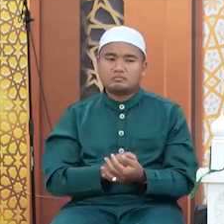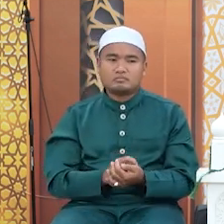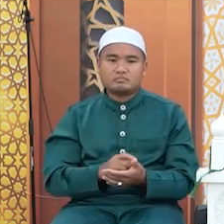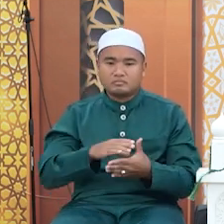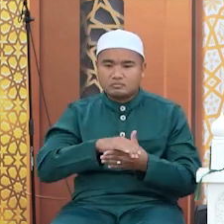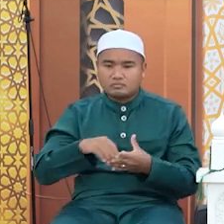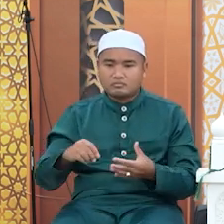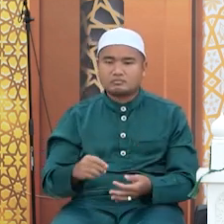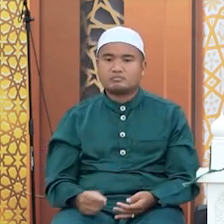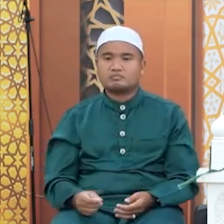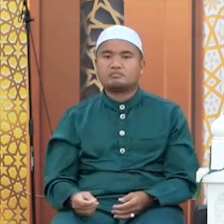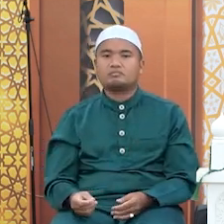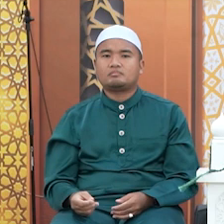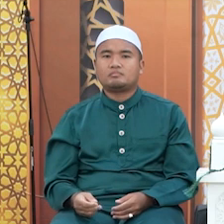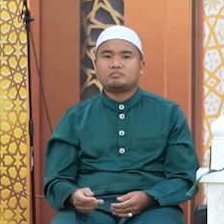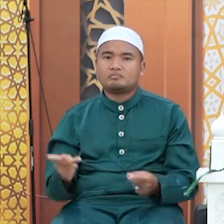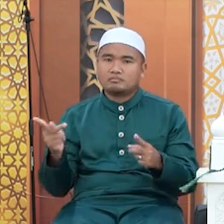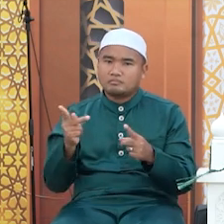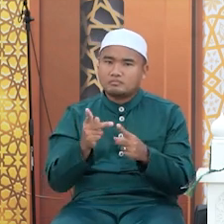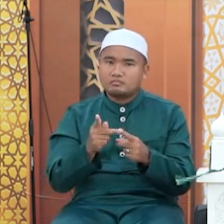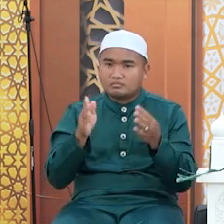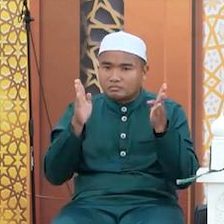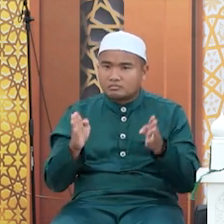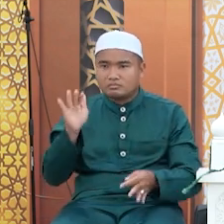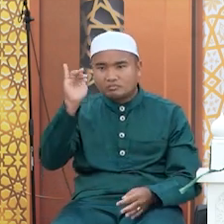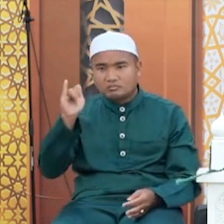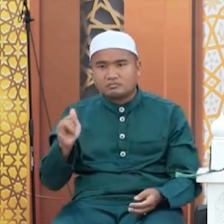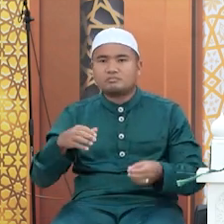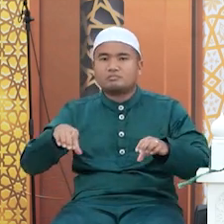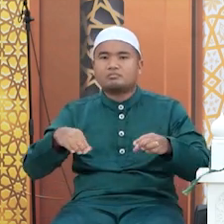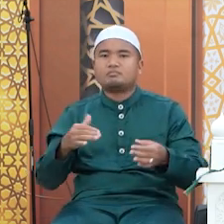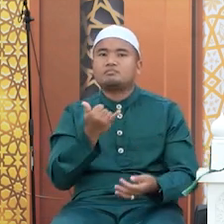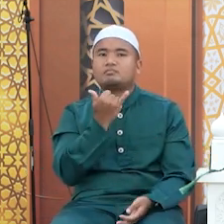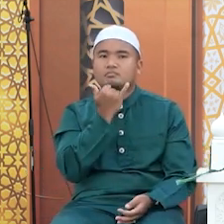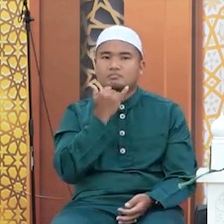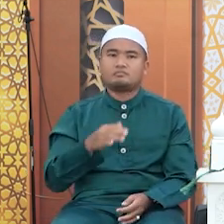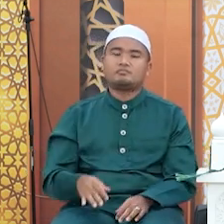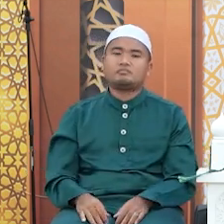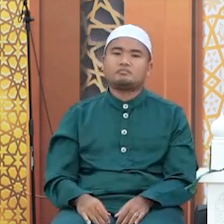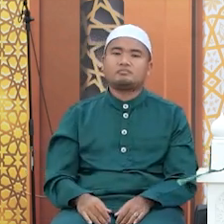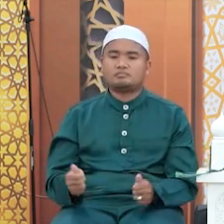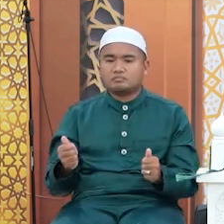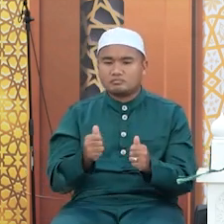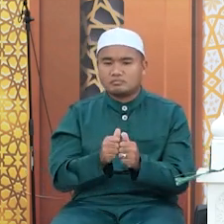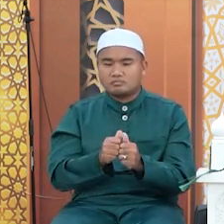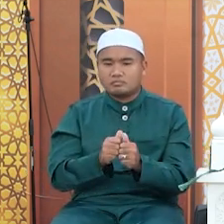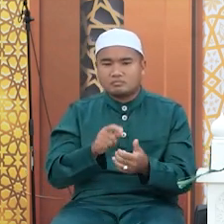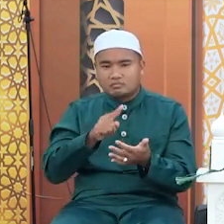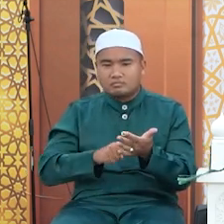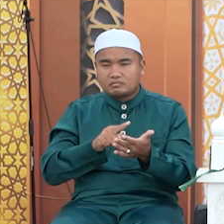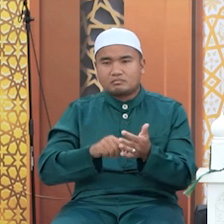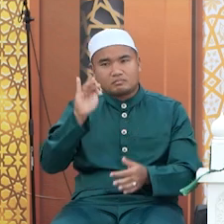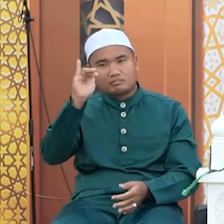langit, dari bumi, melalui puting beliung, melalui banjir yang